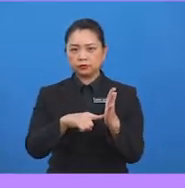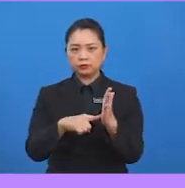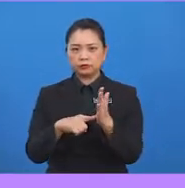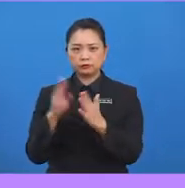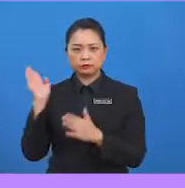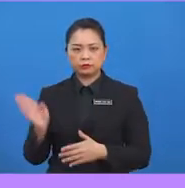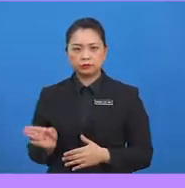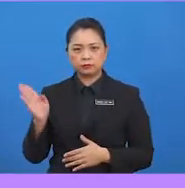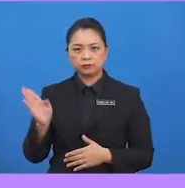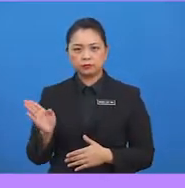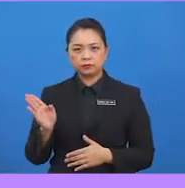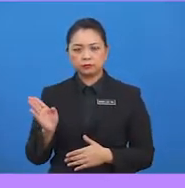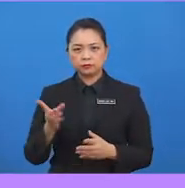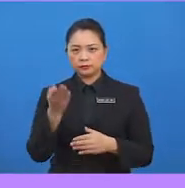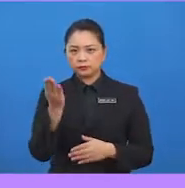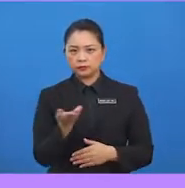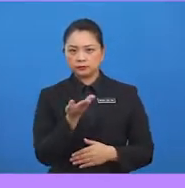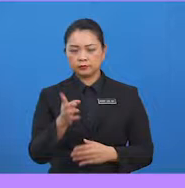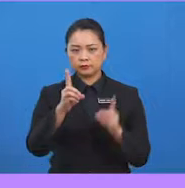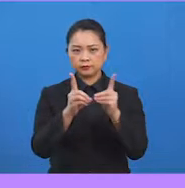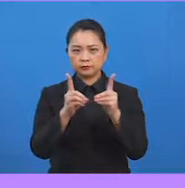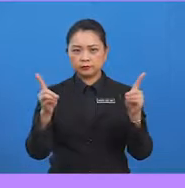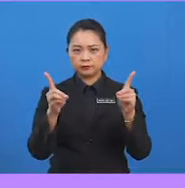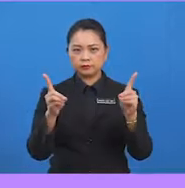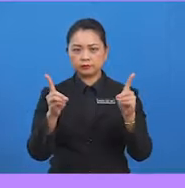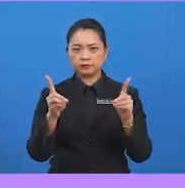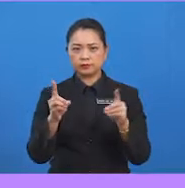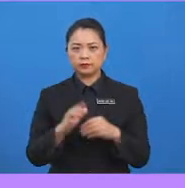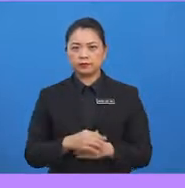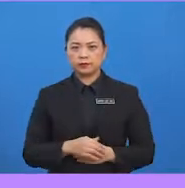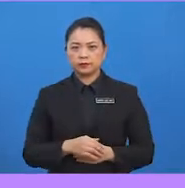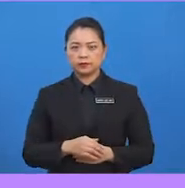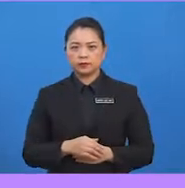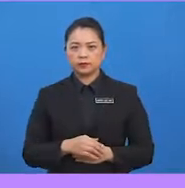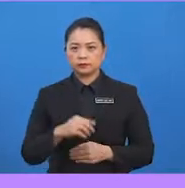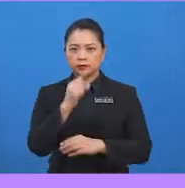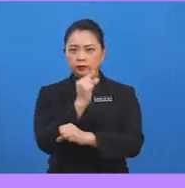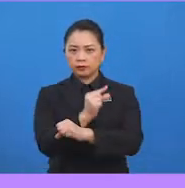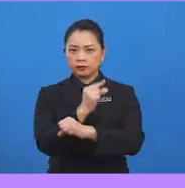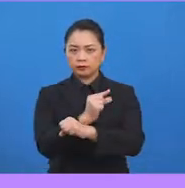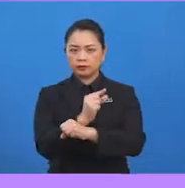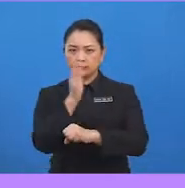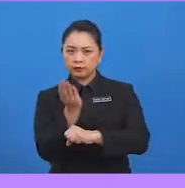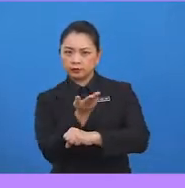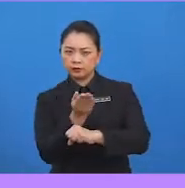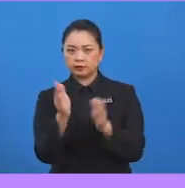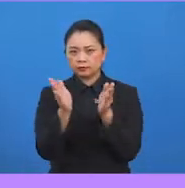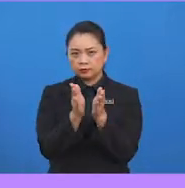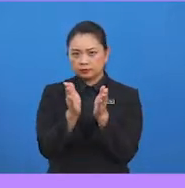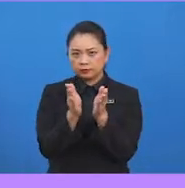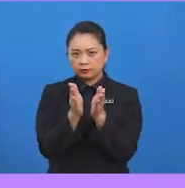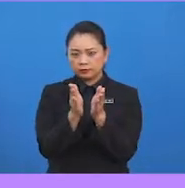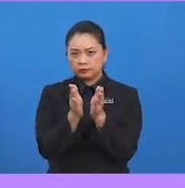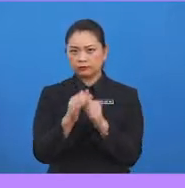kita dapati diameter lekuk pada bongkah gangsa lekuk lebih kecil daripada lekuk yang